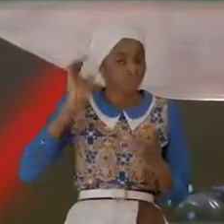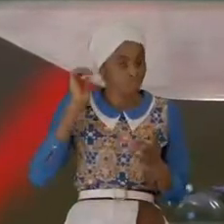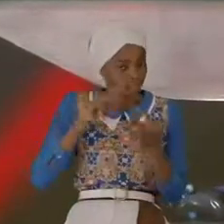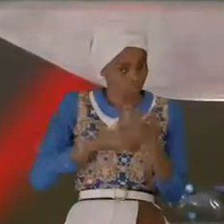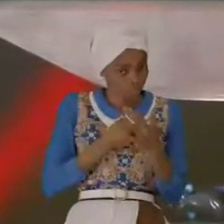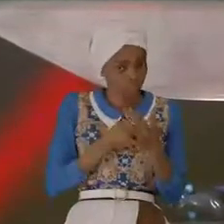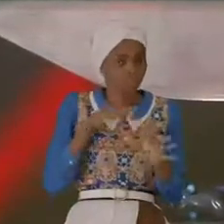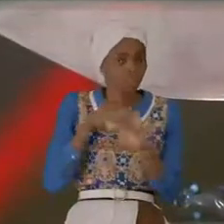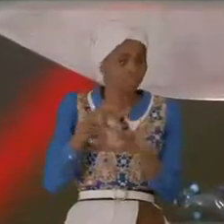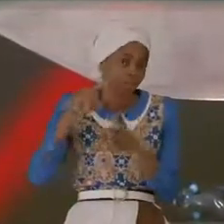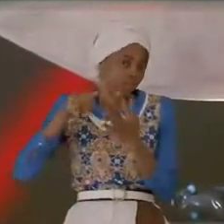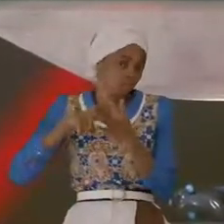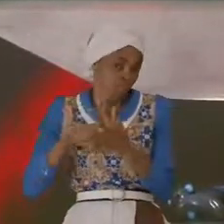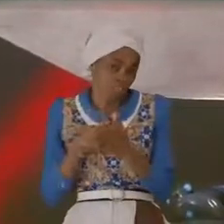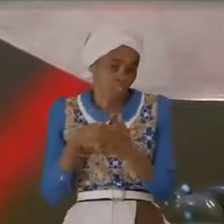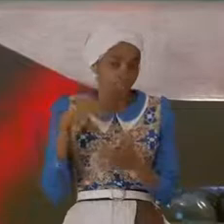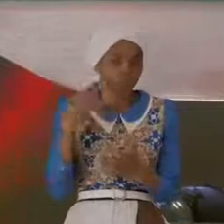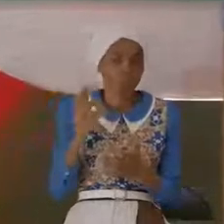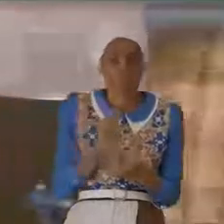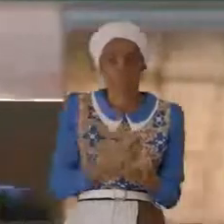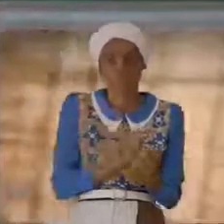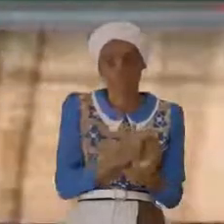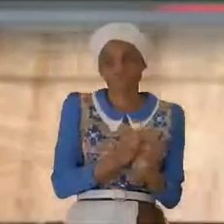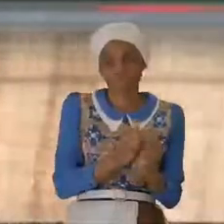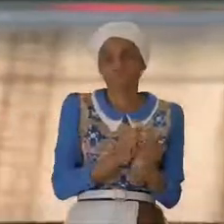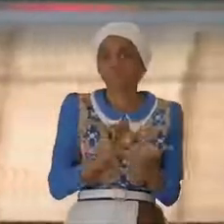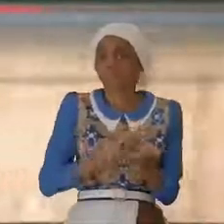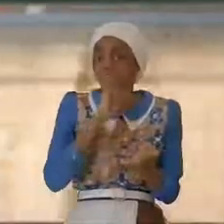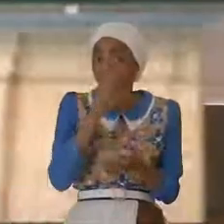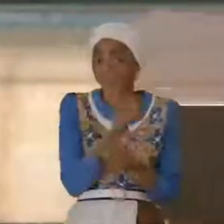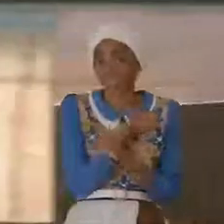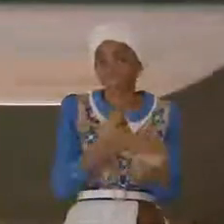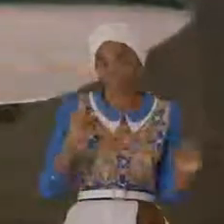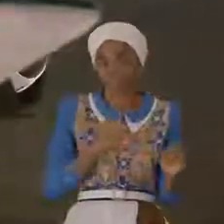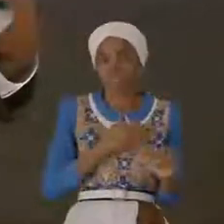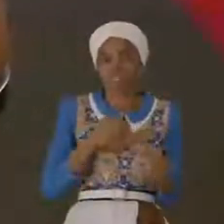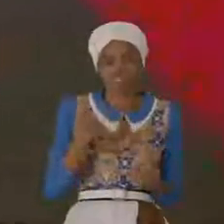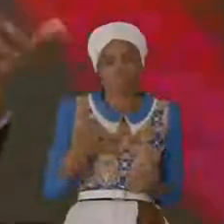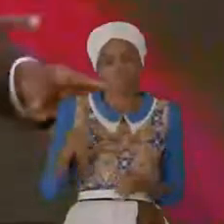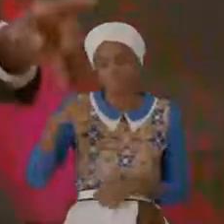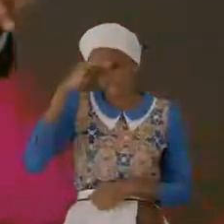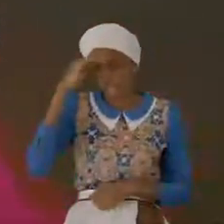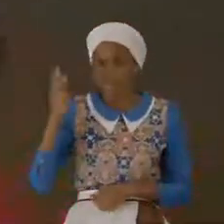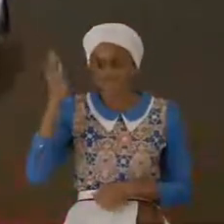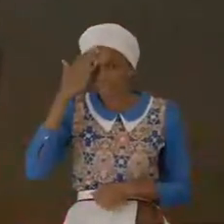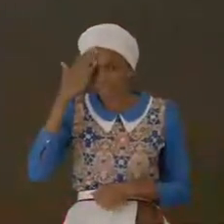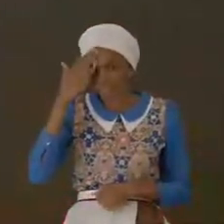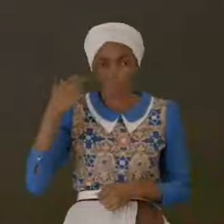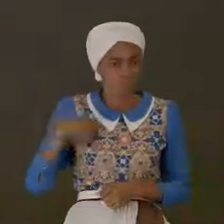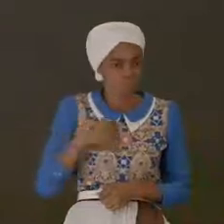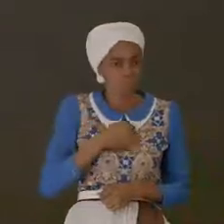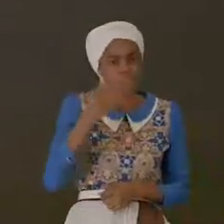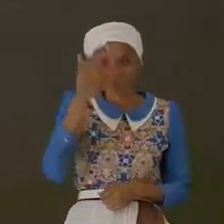au commencement, nous avons commencé au point de départ de la course, comme au salut. Il